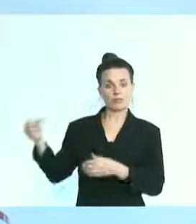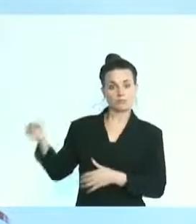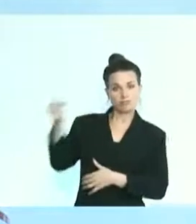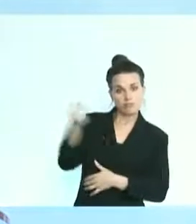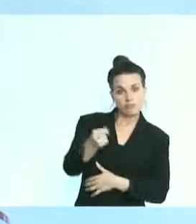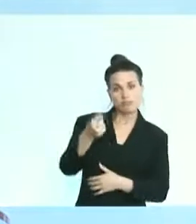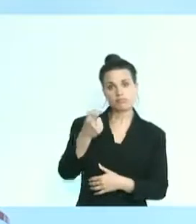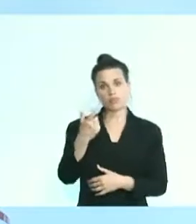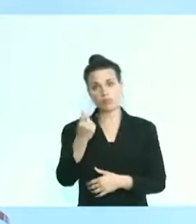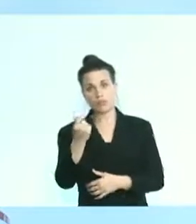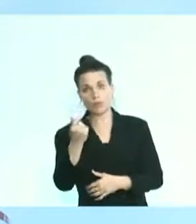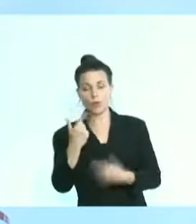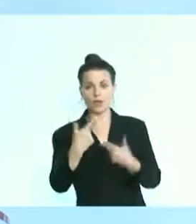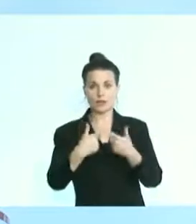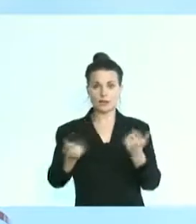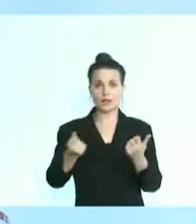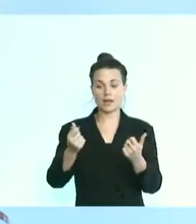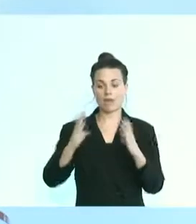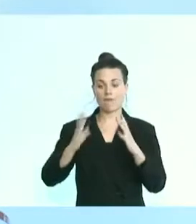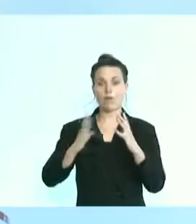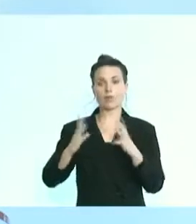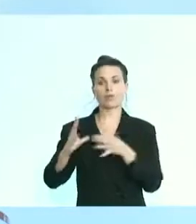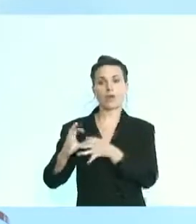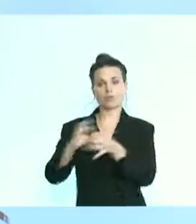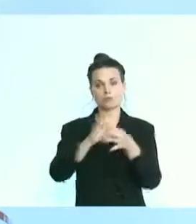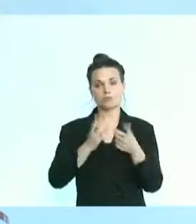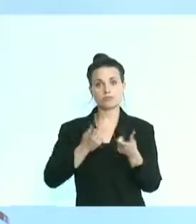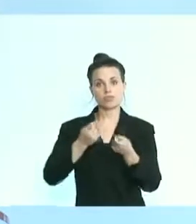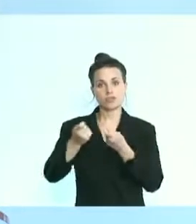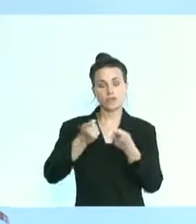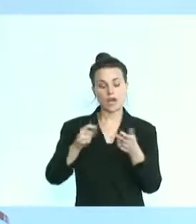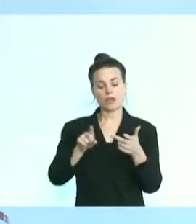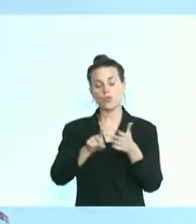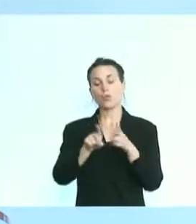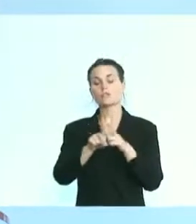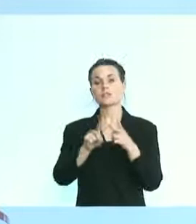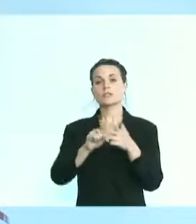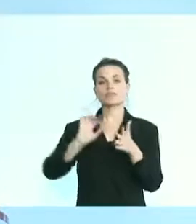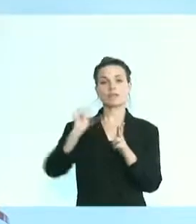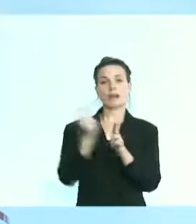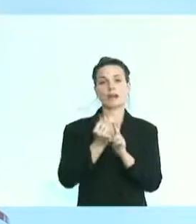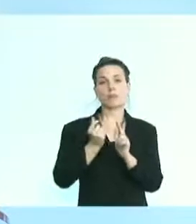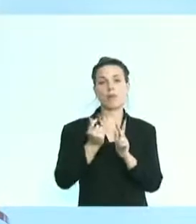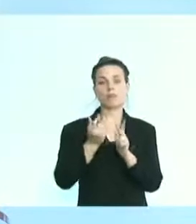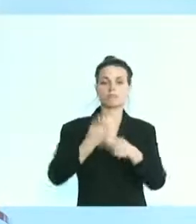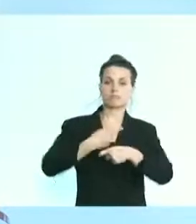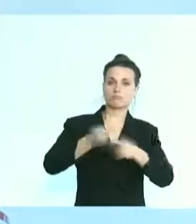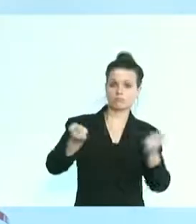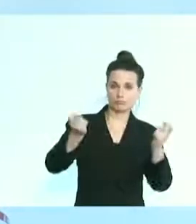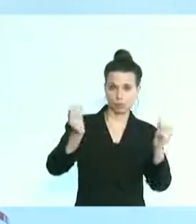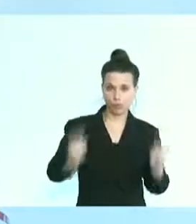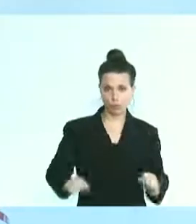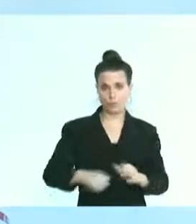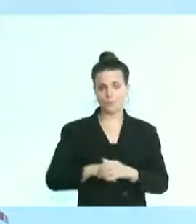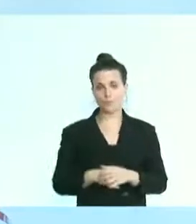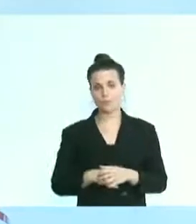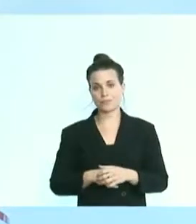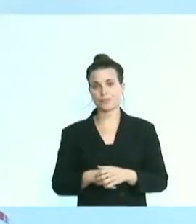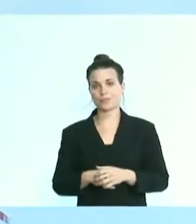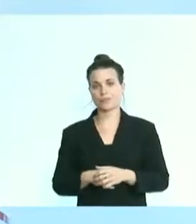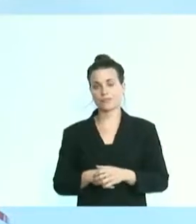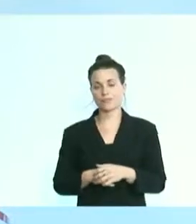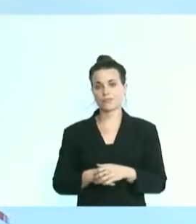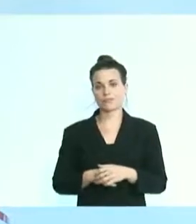la politique d'agrément pour les collectivités territoriales. Et je crois vraiment que cette mobilisation de tous, c'est